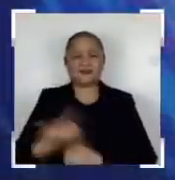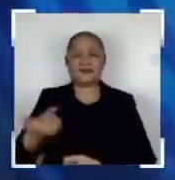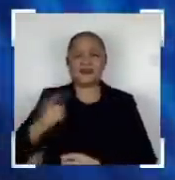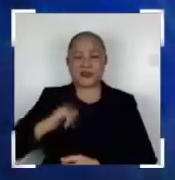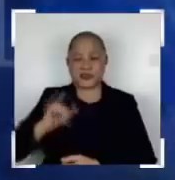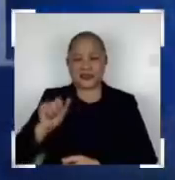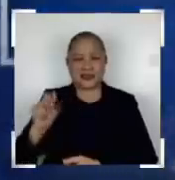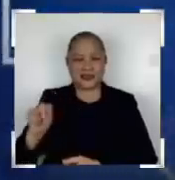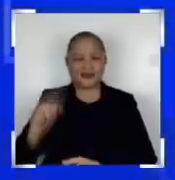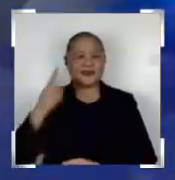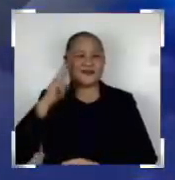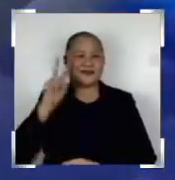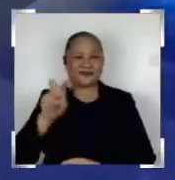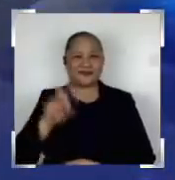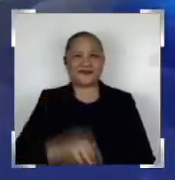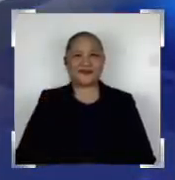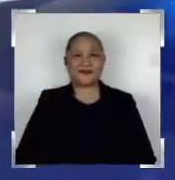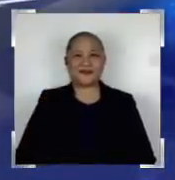saksi.